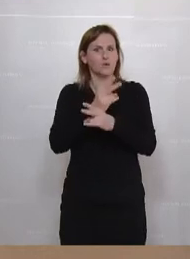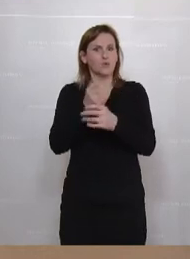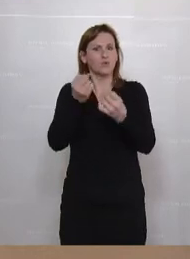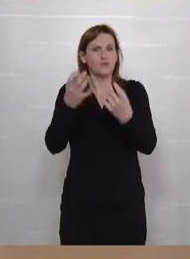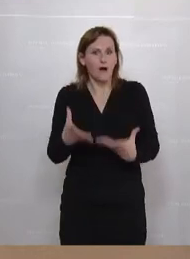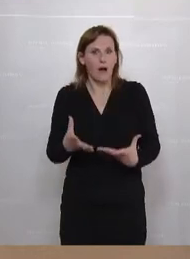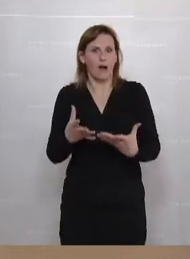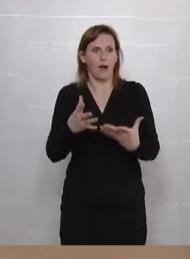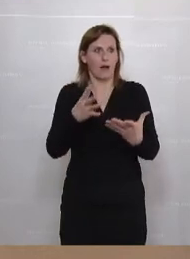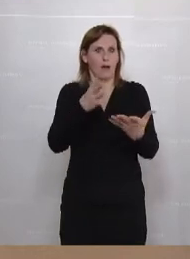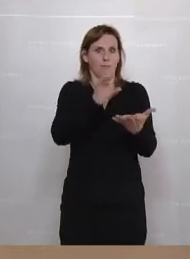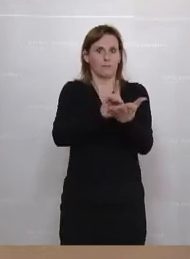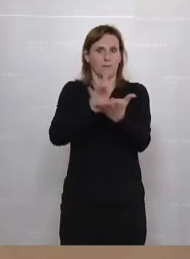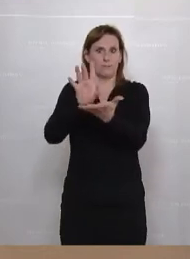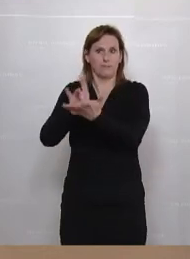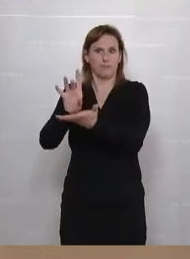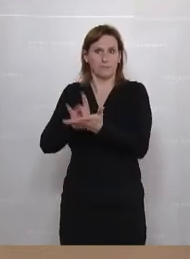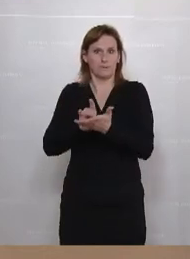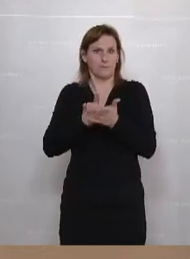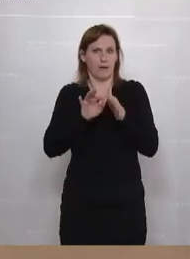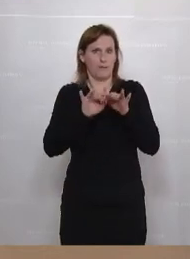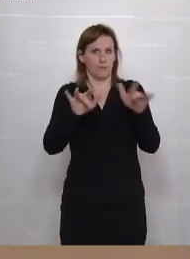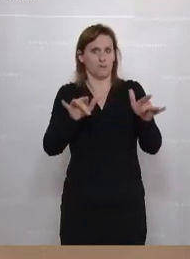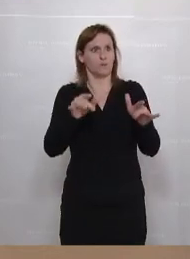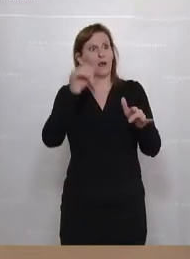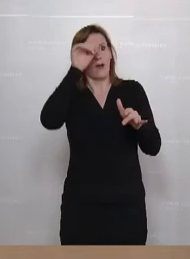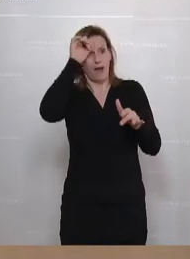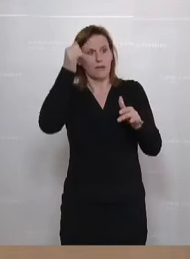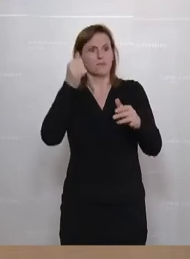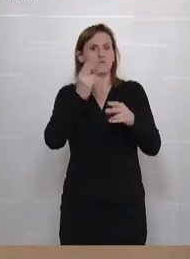Ansätze muss sein, die staatlichen Strukturen vor Ort zu stärken.